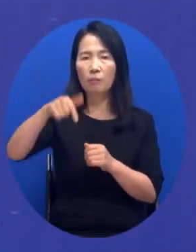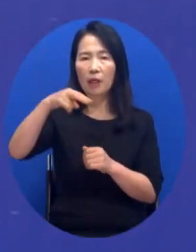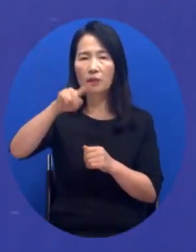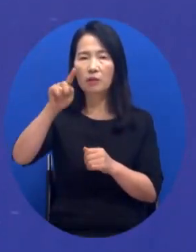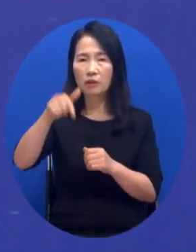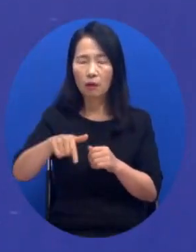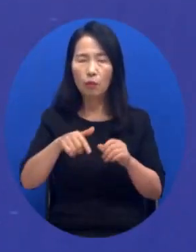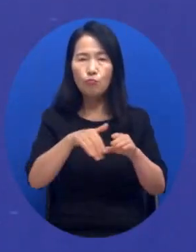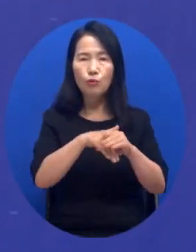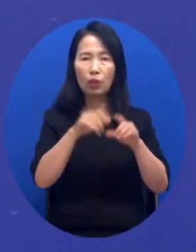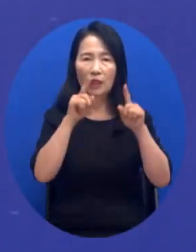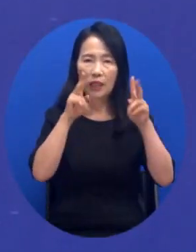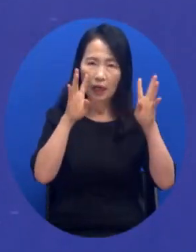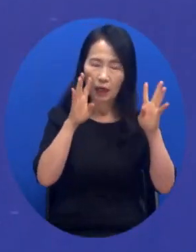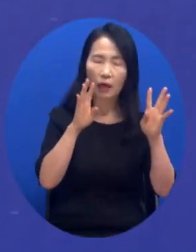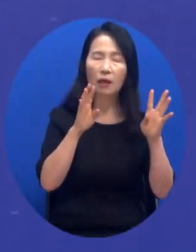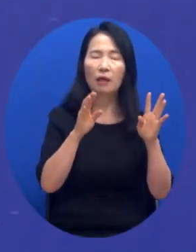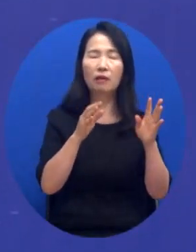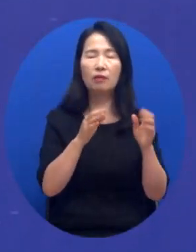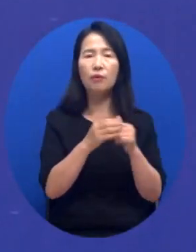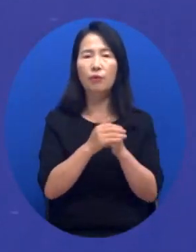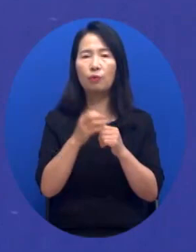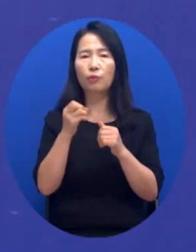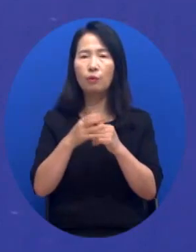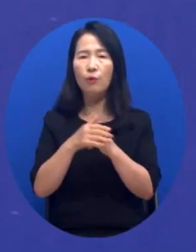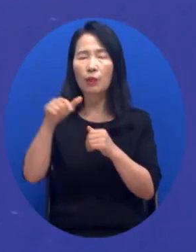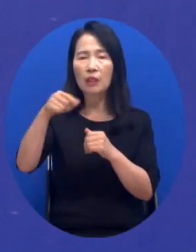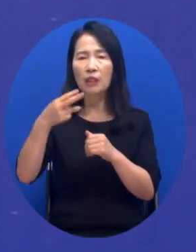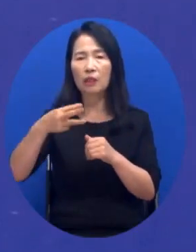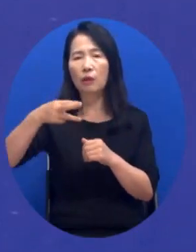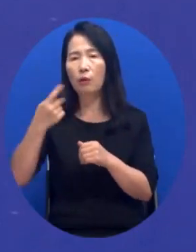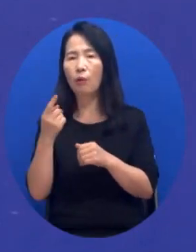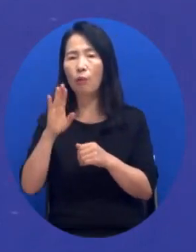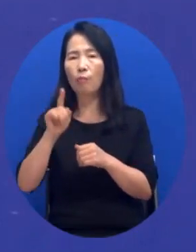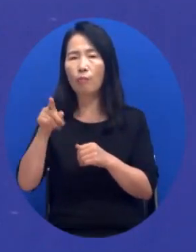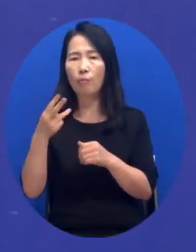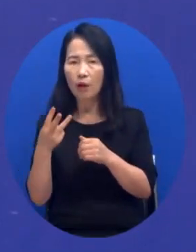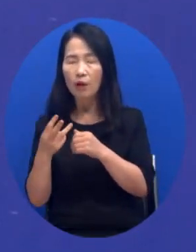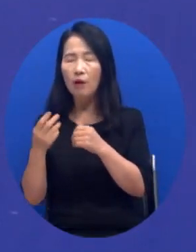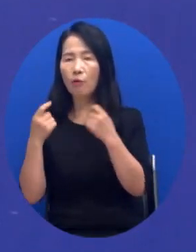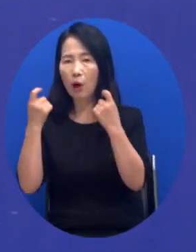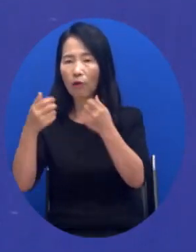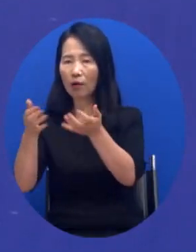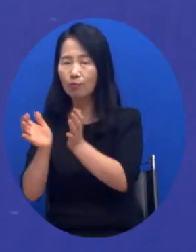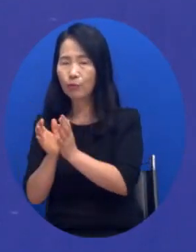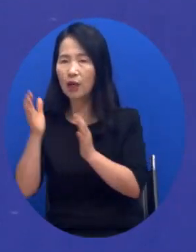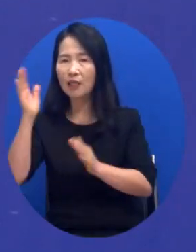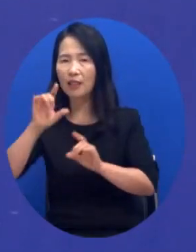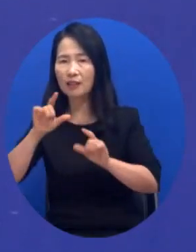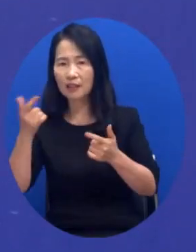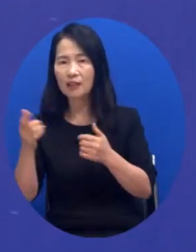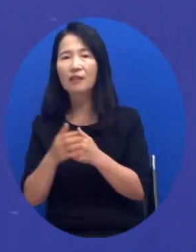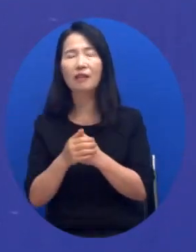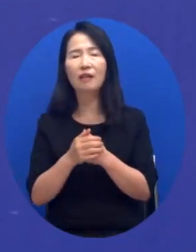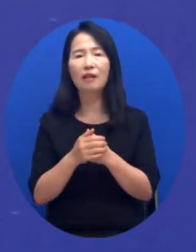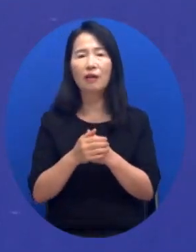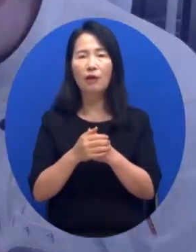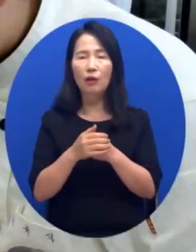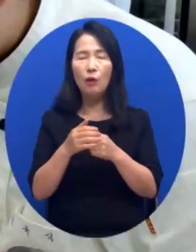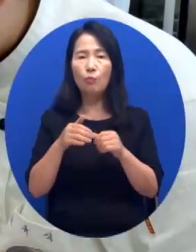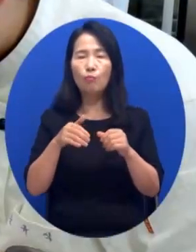백석문화대학교 외식산업학부와 글로벌 외식관광학부 학생들이 문화체육부 장관상을